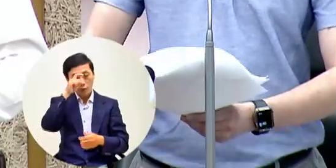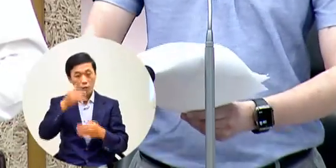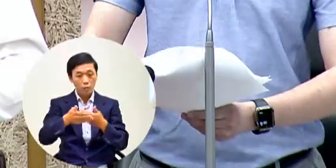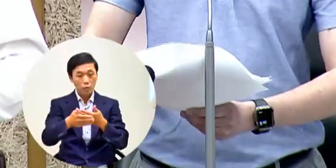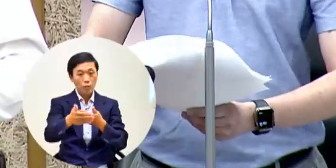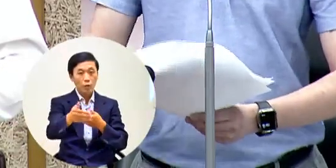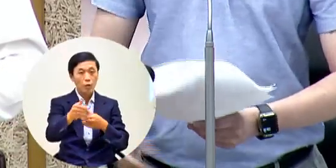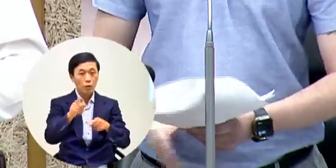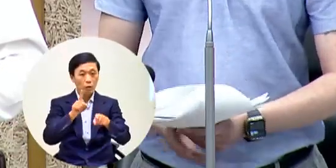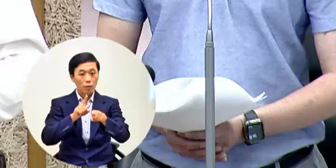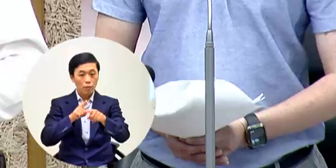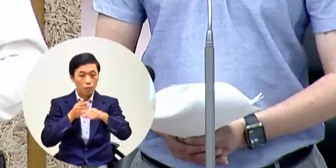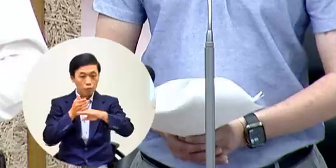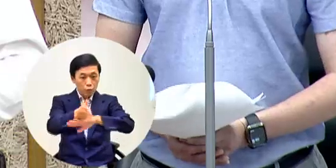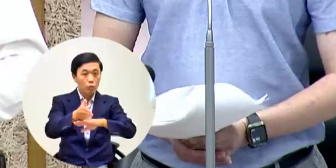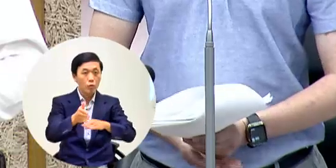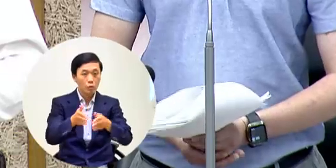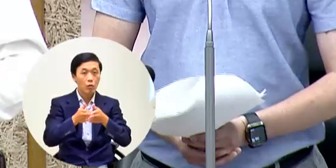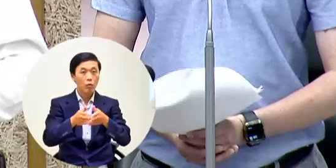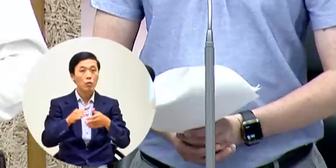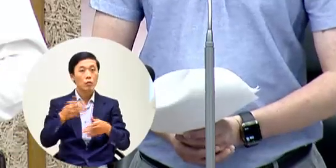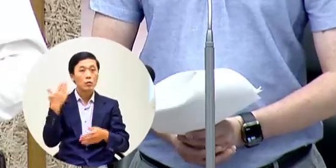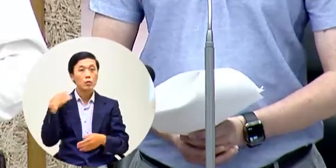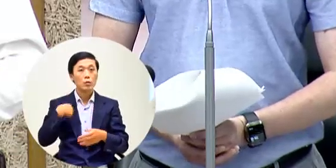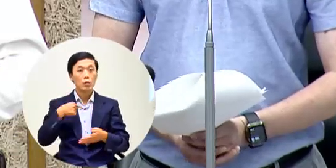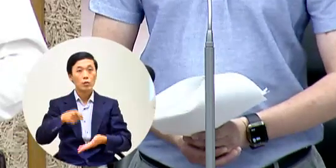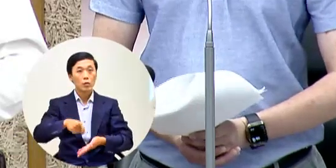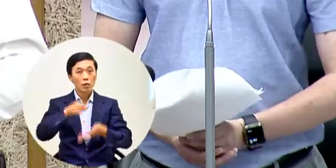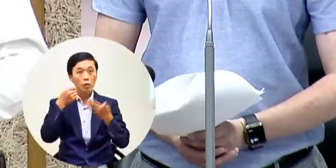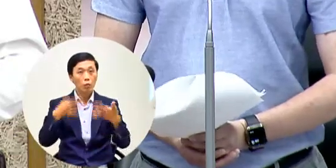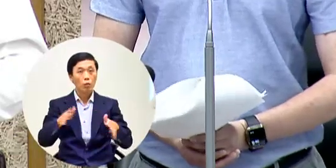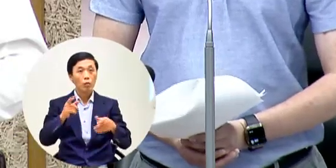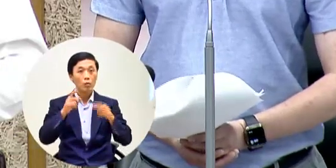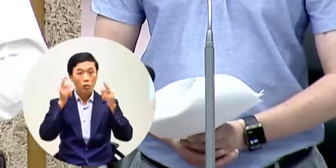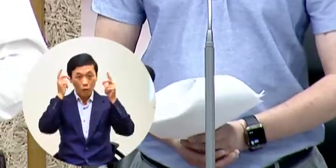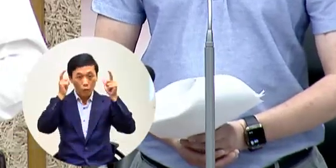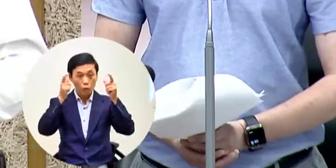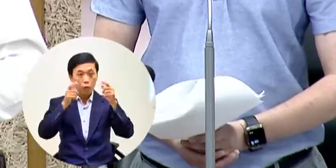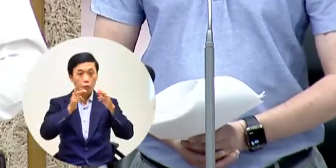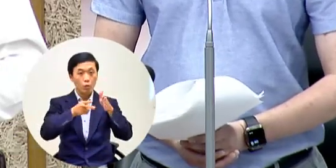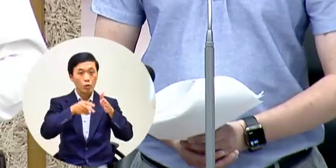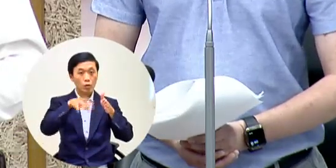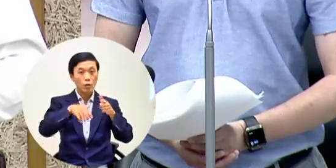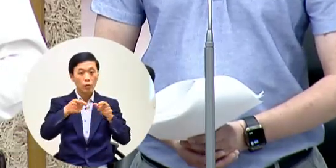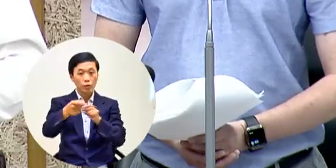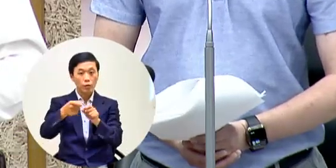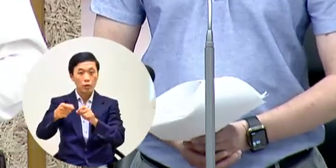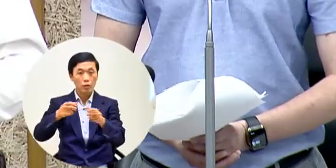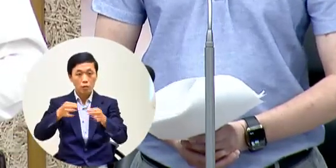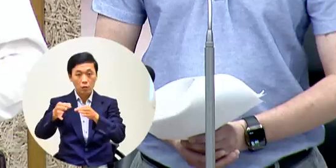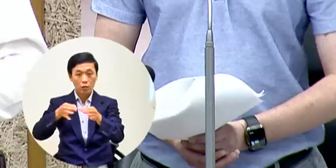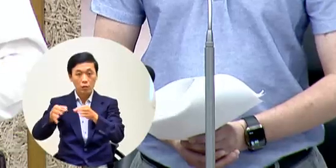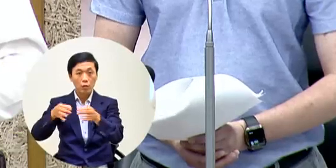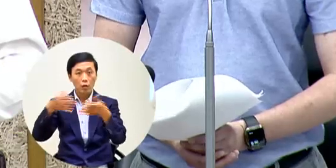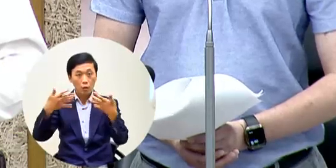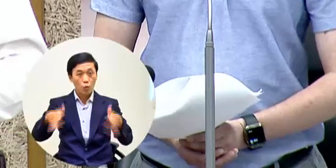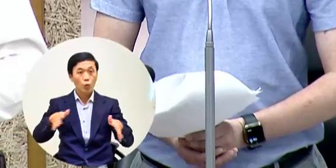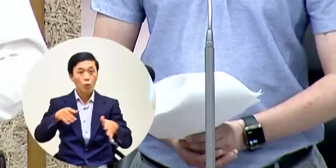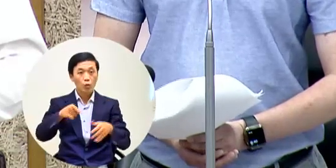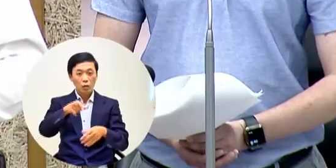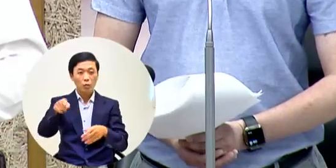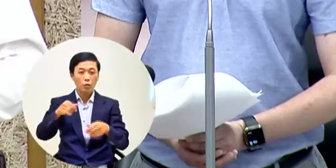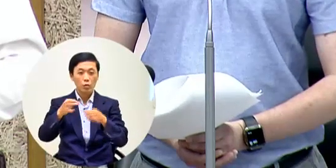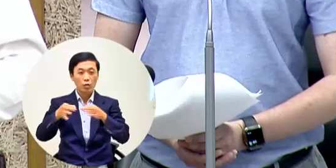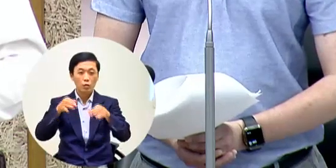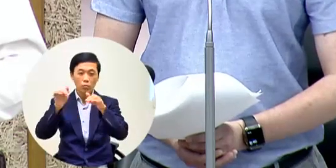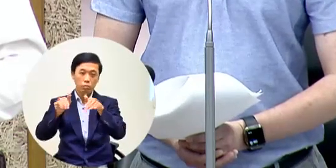得是最好的哦。 是。 那之前我讲说，在高雄火车站周边有很多商圈哦，那很多商圈都已经没落了。